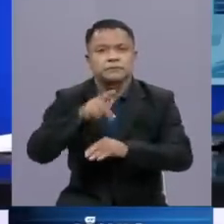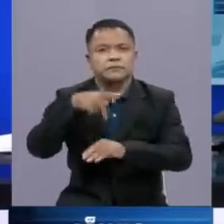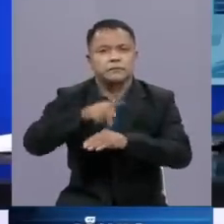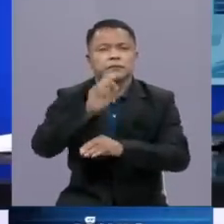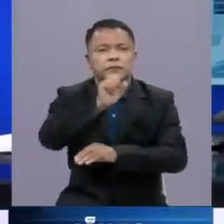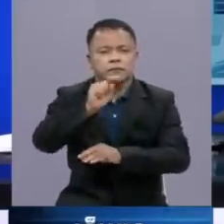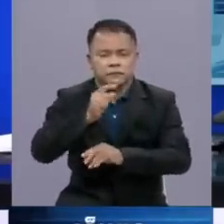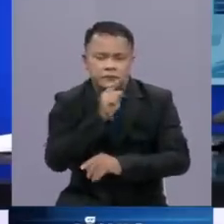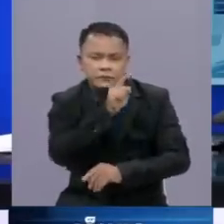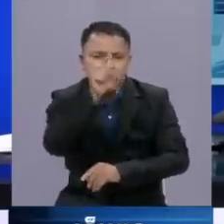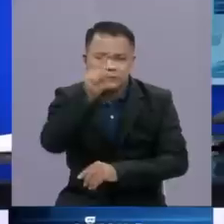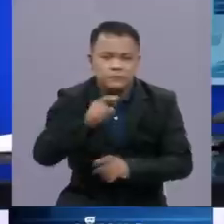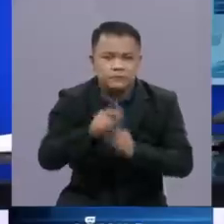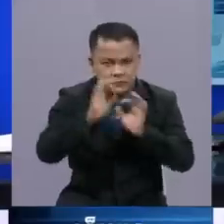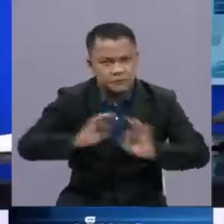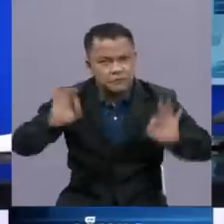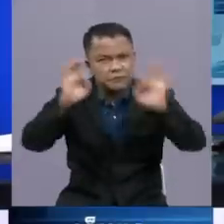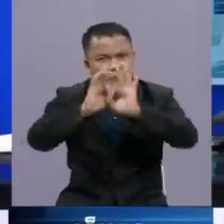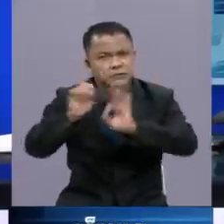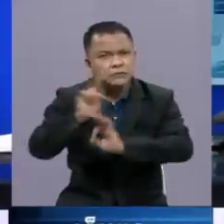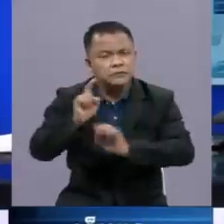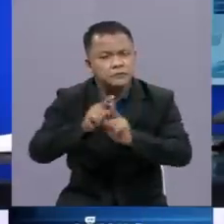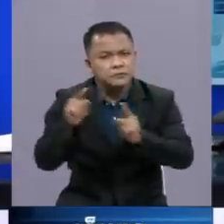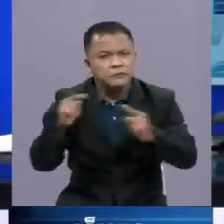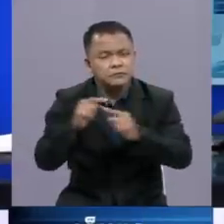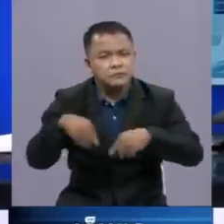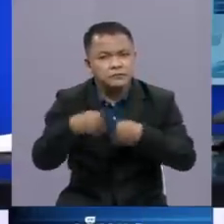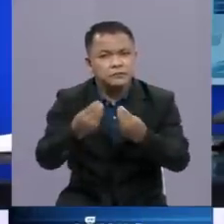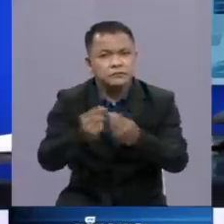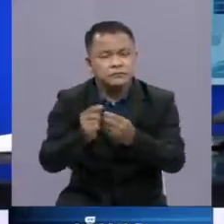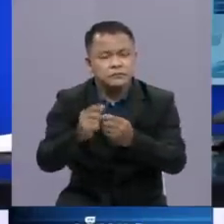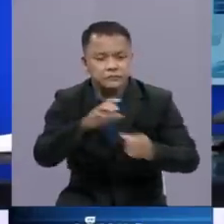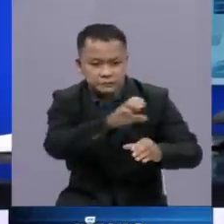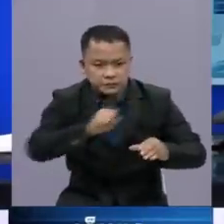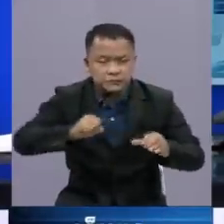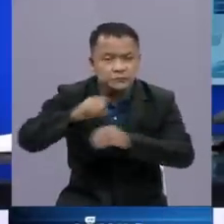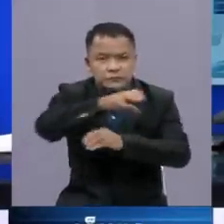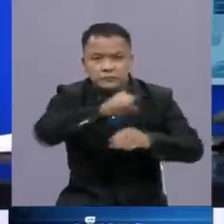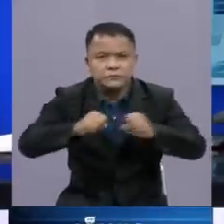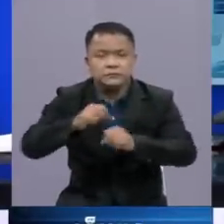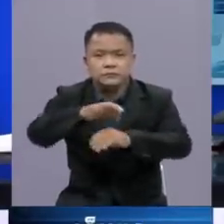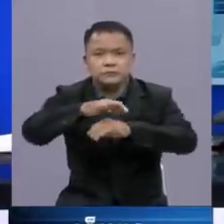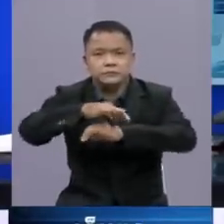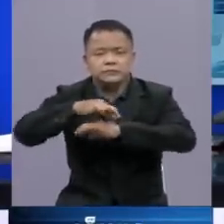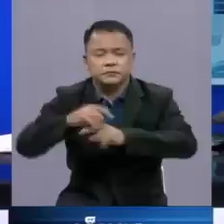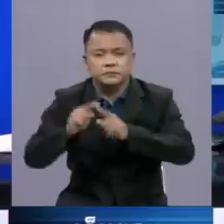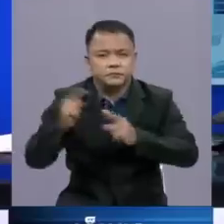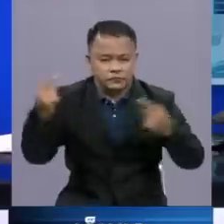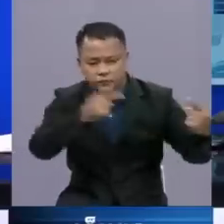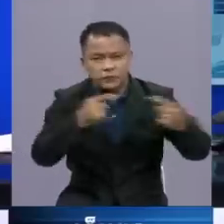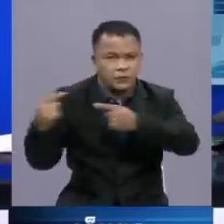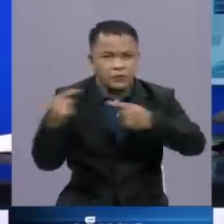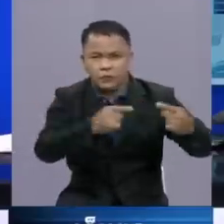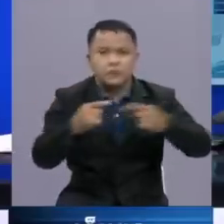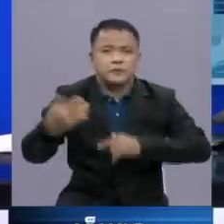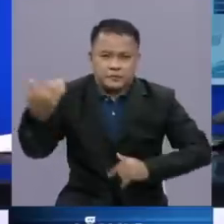ซึ่งหลายคนก็ถามว่าสำคัญกันขนาดนั้นถึงขนาดที่จะต้องมาแย่งชิงกันนะฮะแล้วก็ทำให้มีวิวาทะกันมา